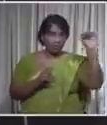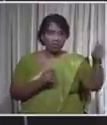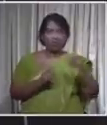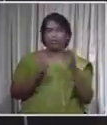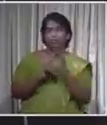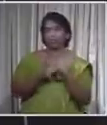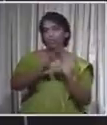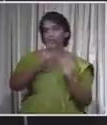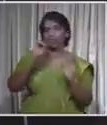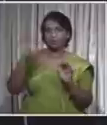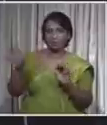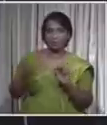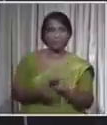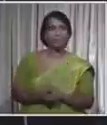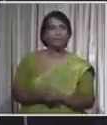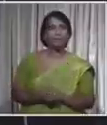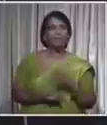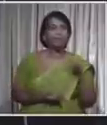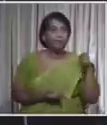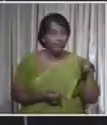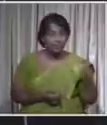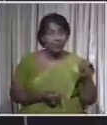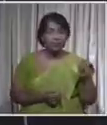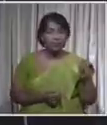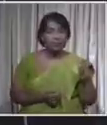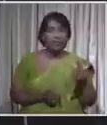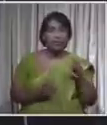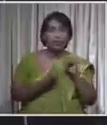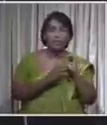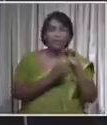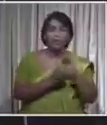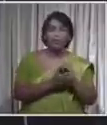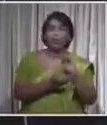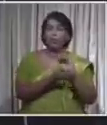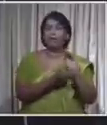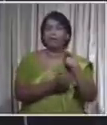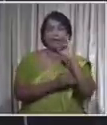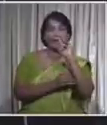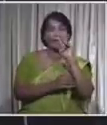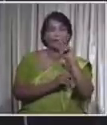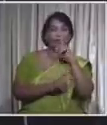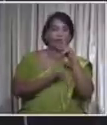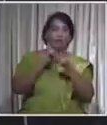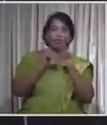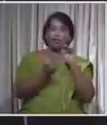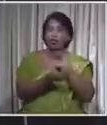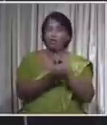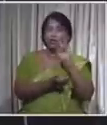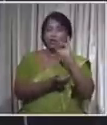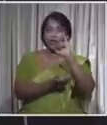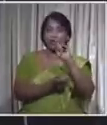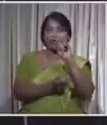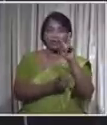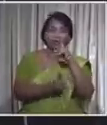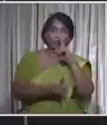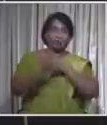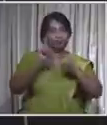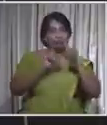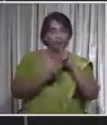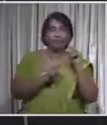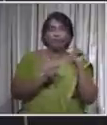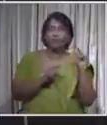දුන්නා. මෙයා කම්පැනි 62ක් ගැන කතා කරනවා. කම්පැනි 62ක් ගැන කතා කරනවා.